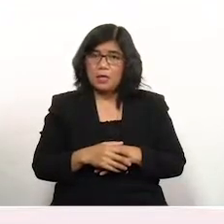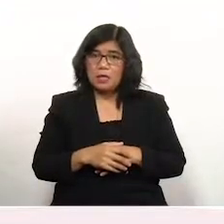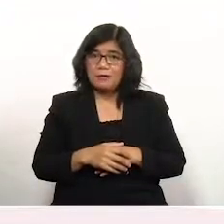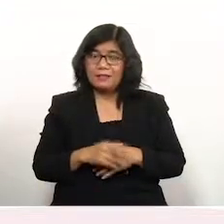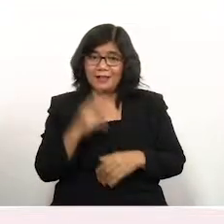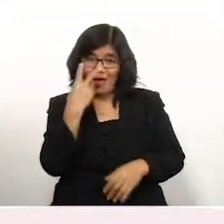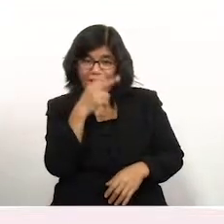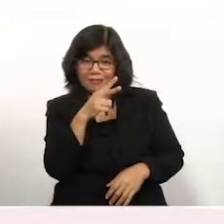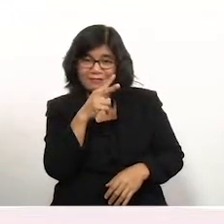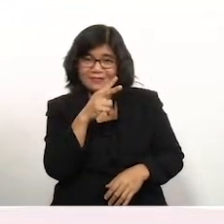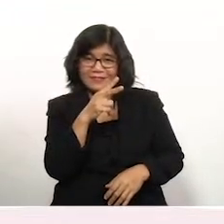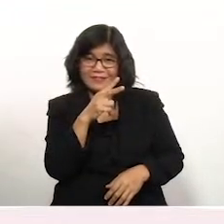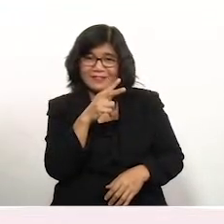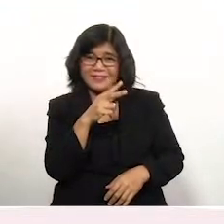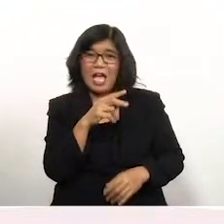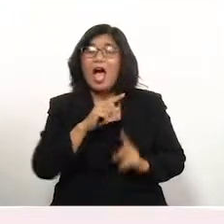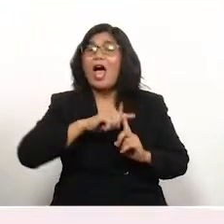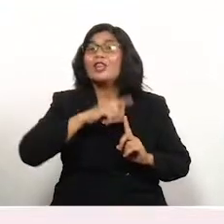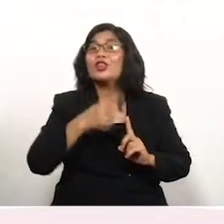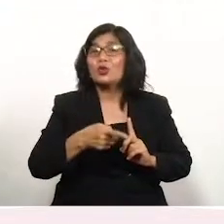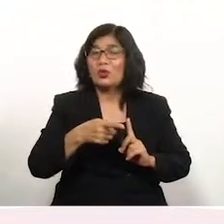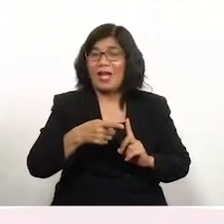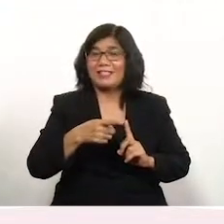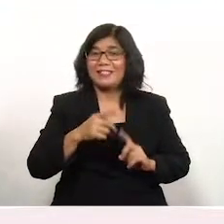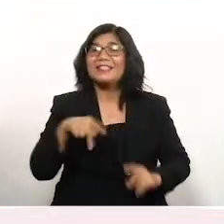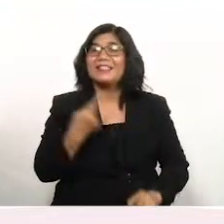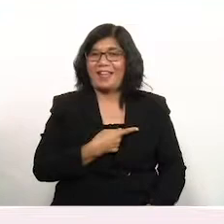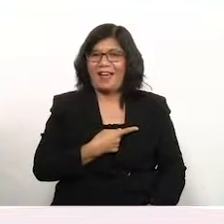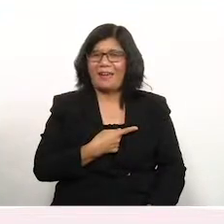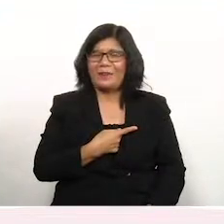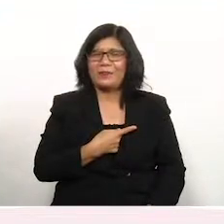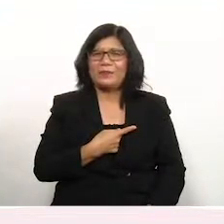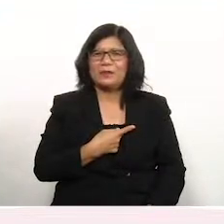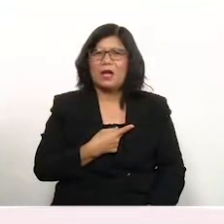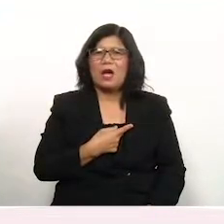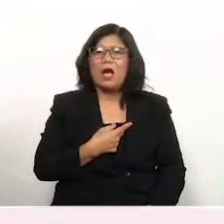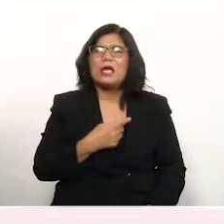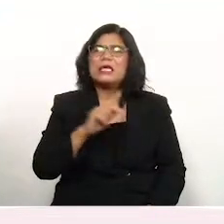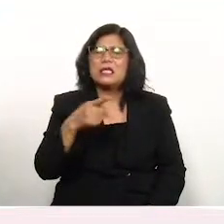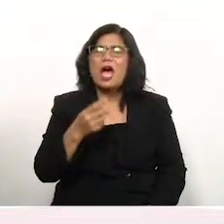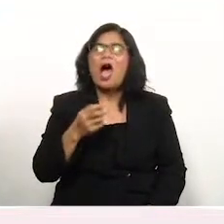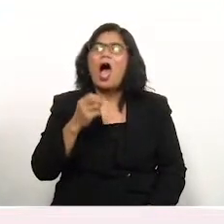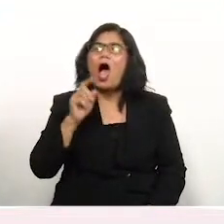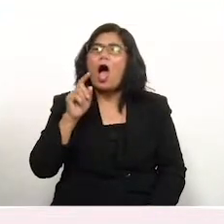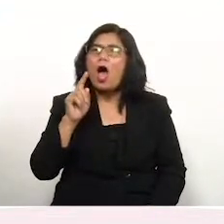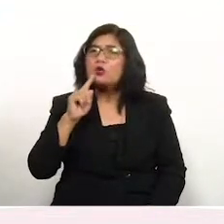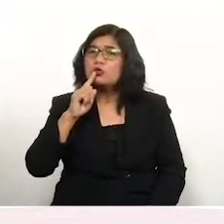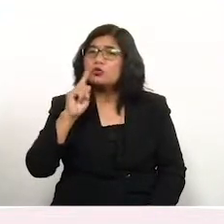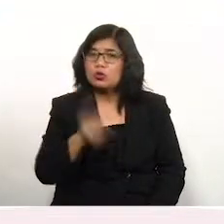Hai sih Rizieq detik Force Hai hendaklah kamu memberkati